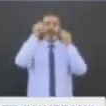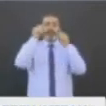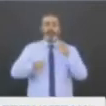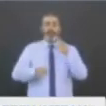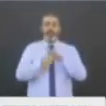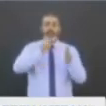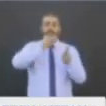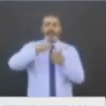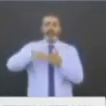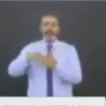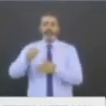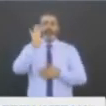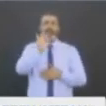αποφάσεις,